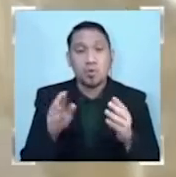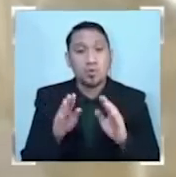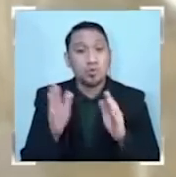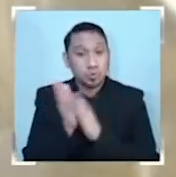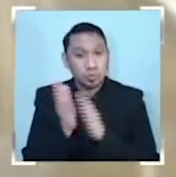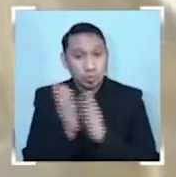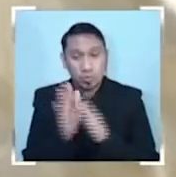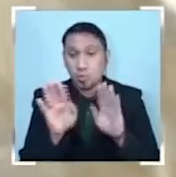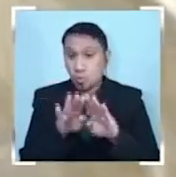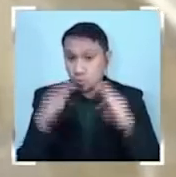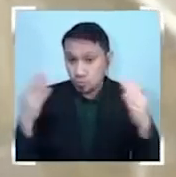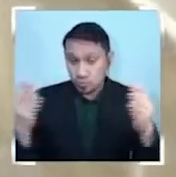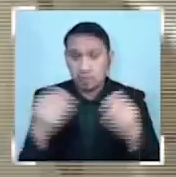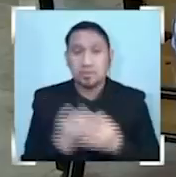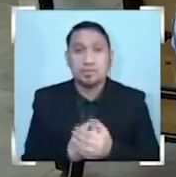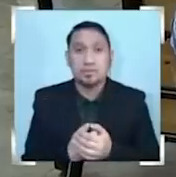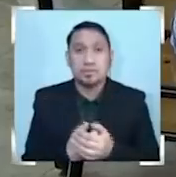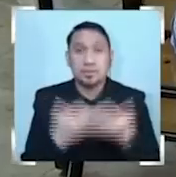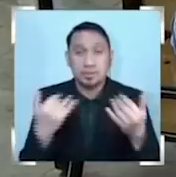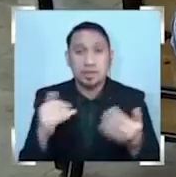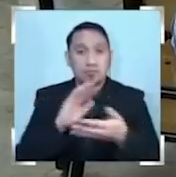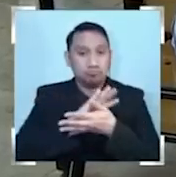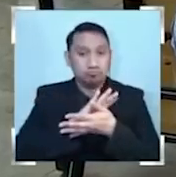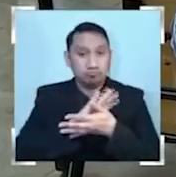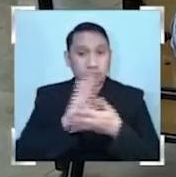COVID situation improves.